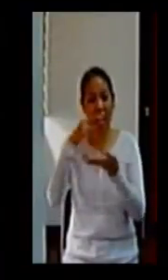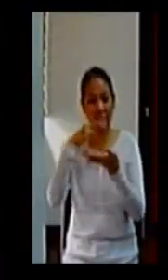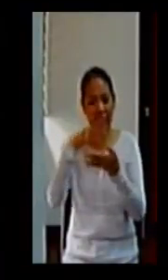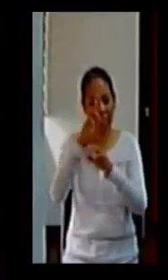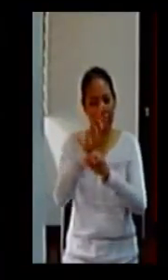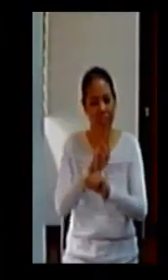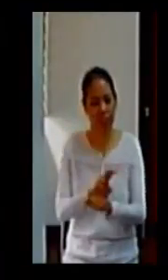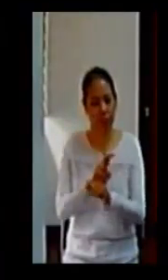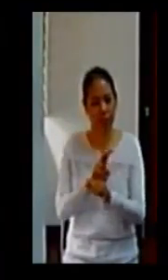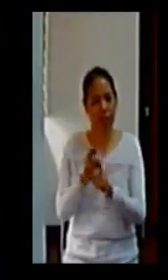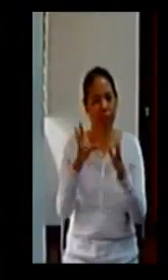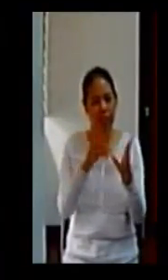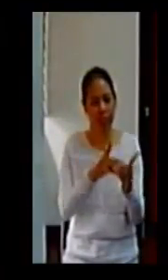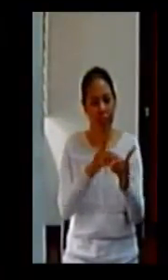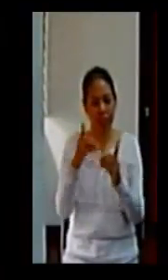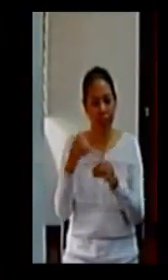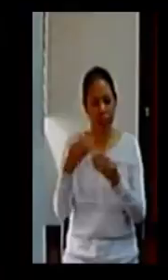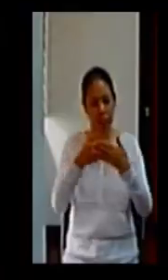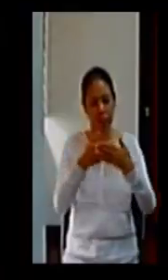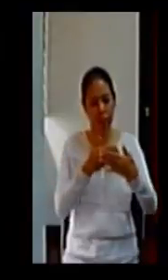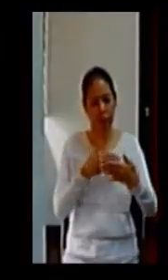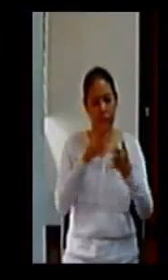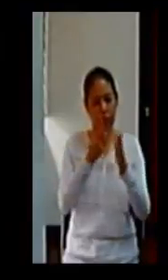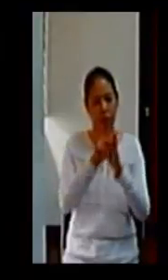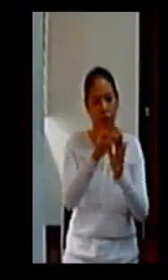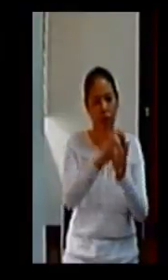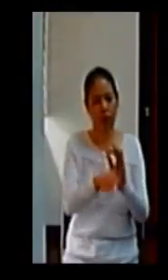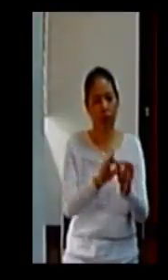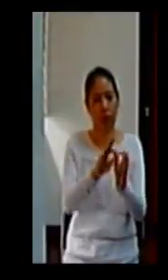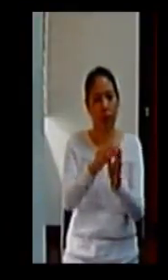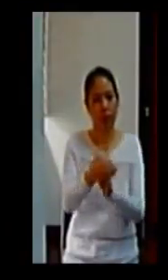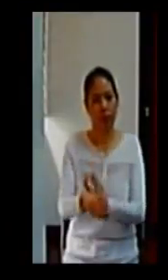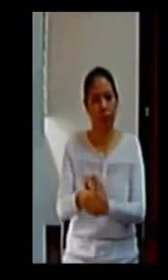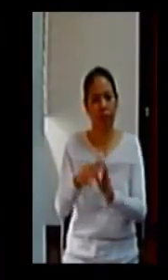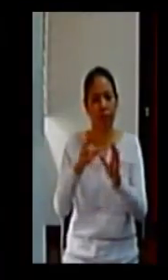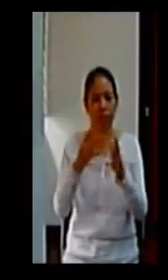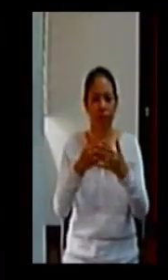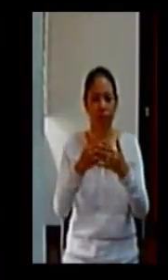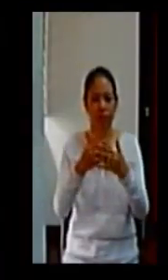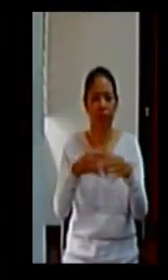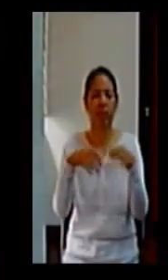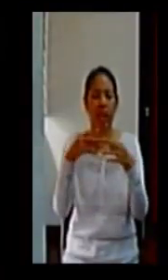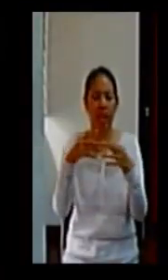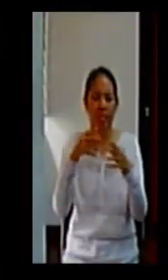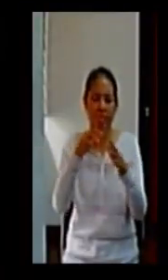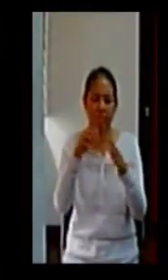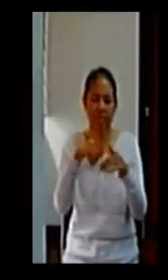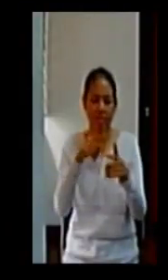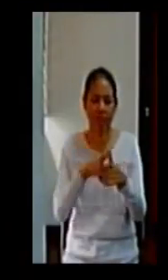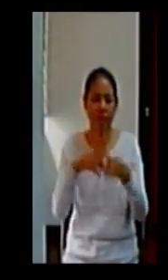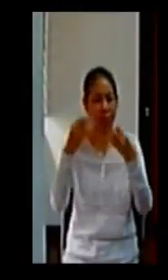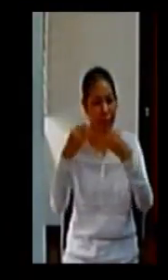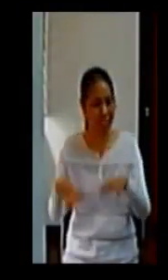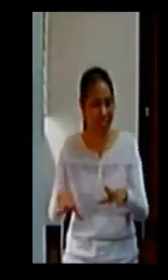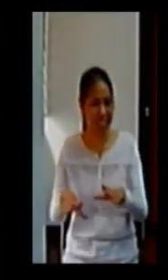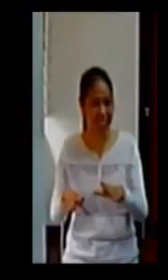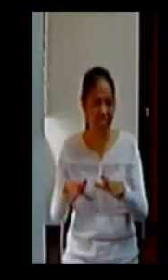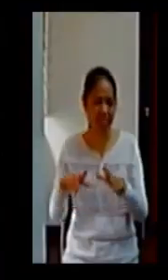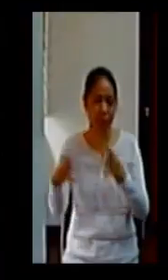po ito bago magtanim, tapos pagkatapos ng ani, para hindi po kakainin